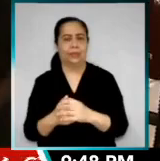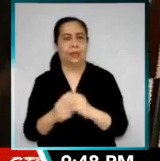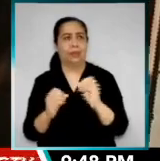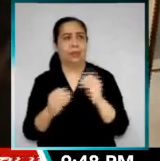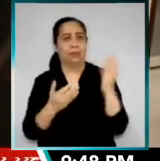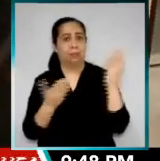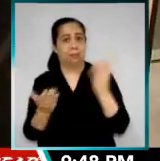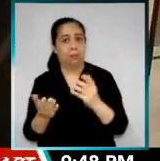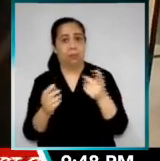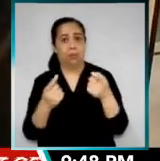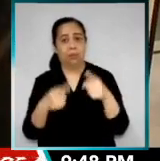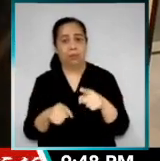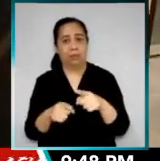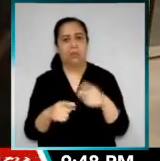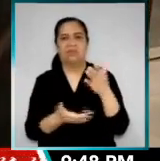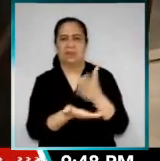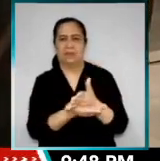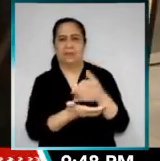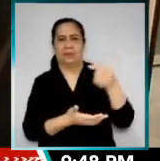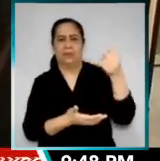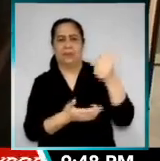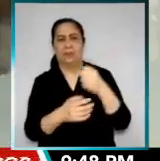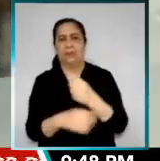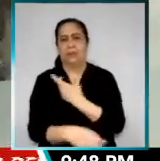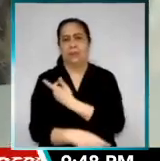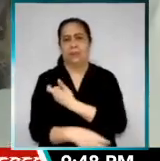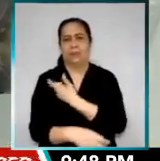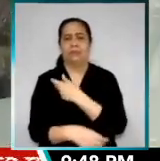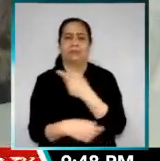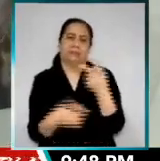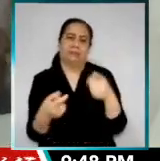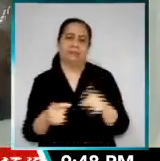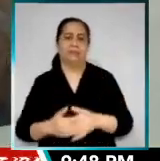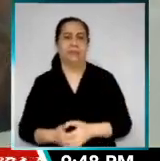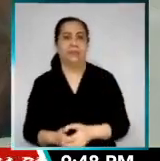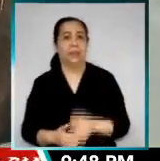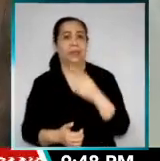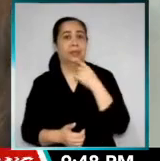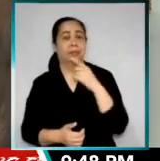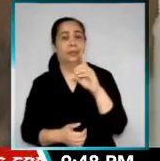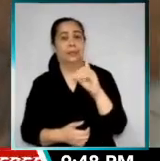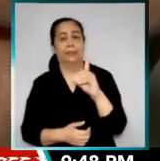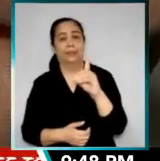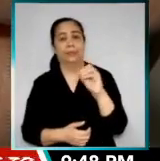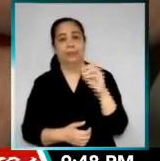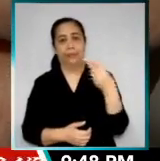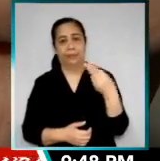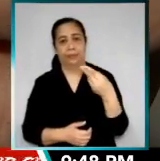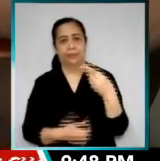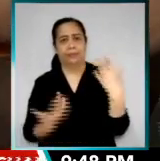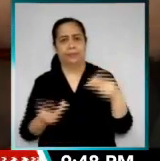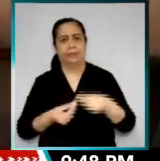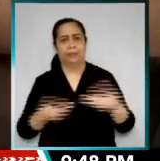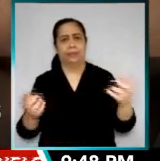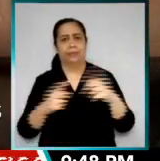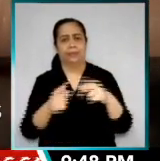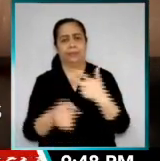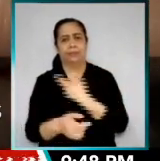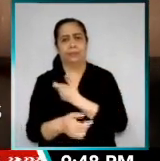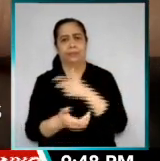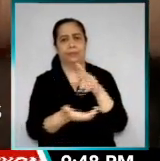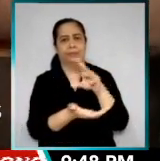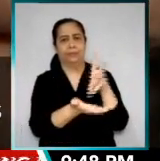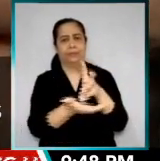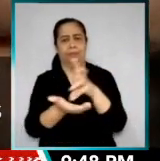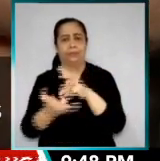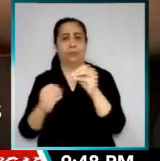hinto muna tayo sa pagbabakuna. Ganun po ang mangyayari. Ayon sa Department of Health, na-deliver na sa mga vaccination sites ang mahigit 3